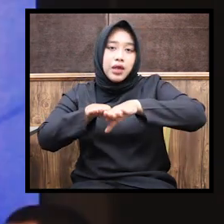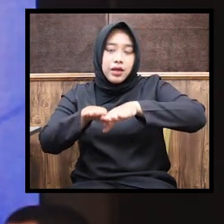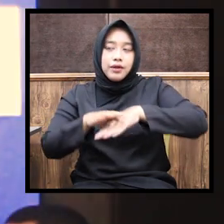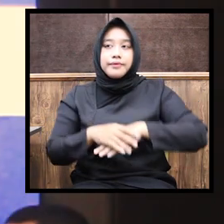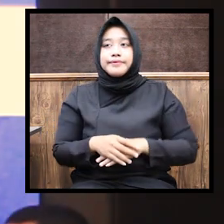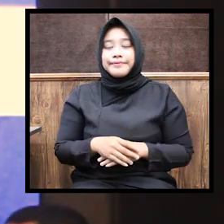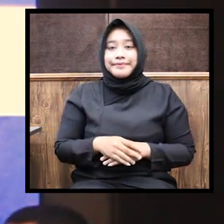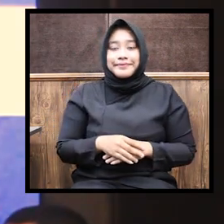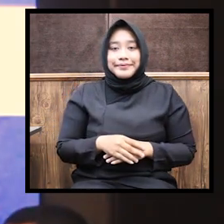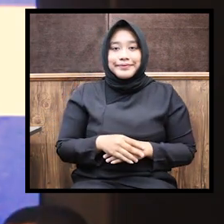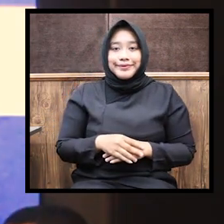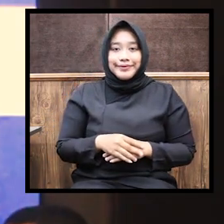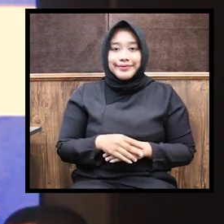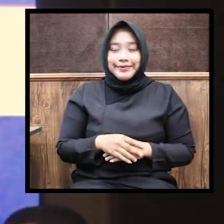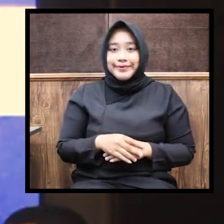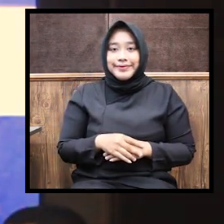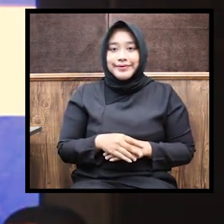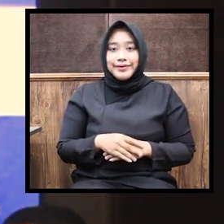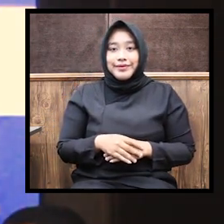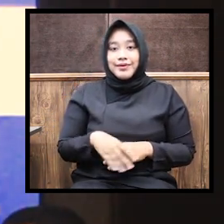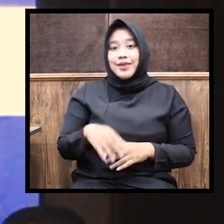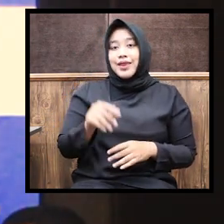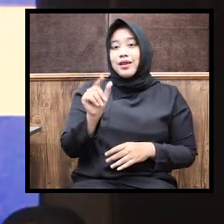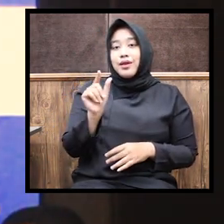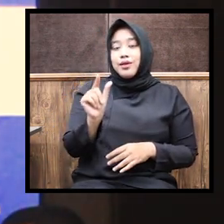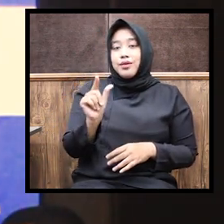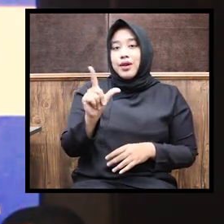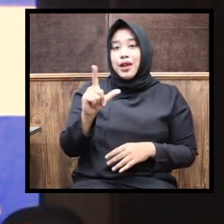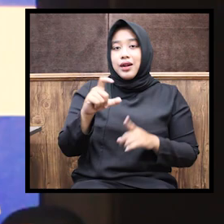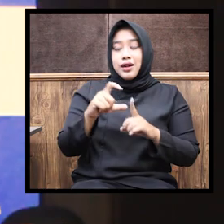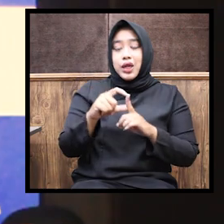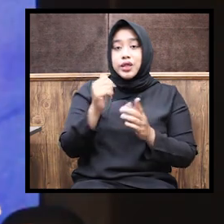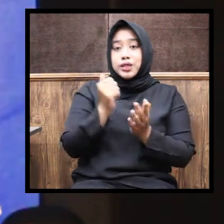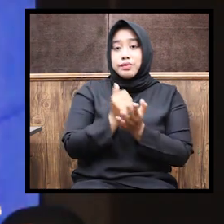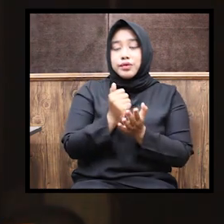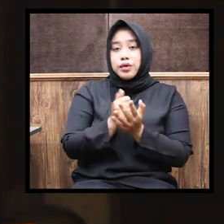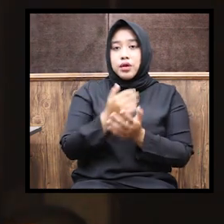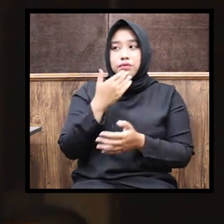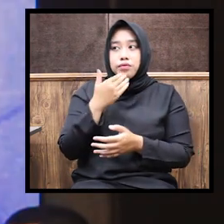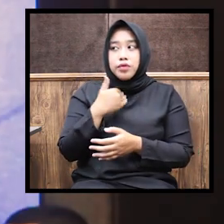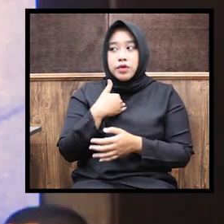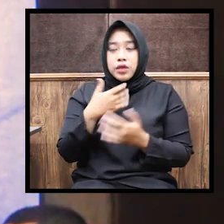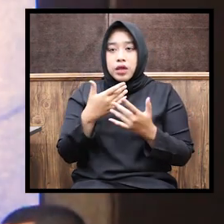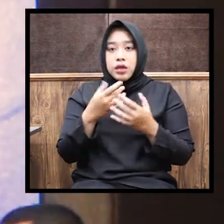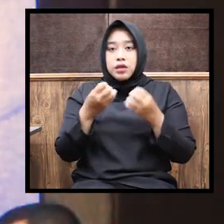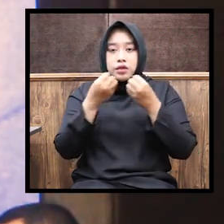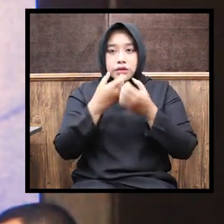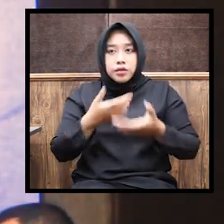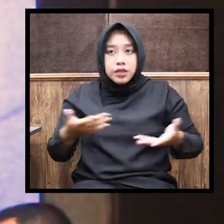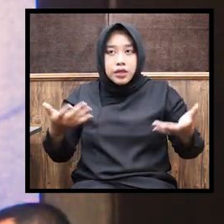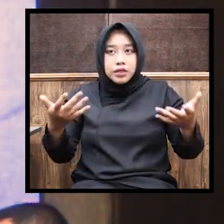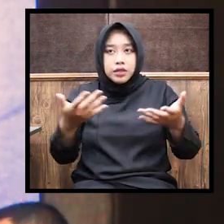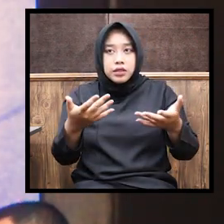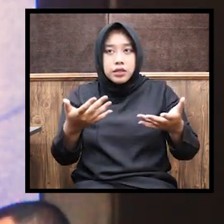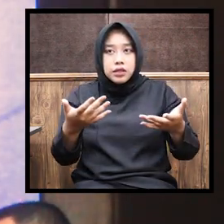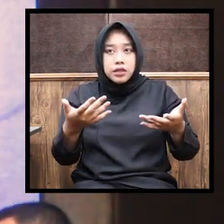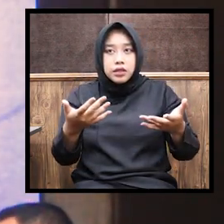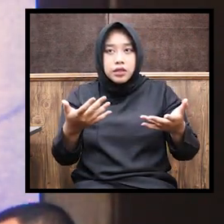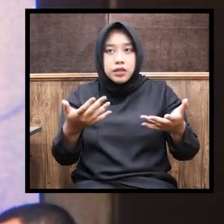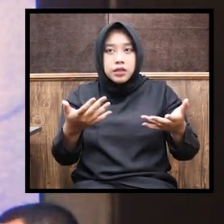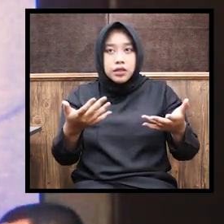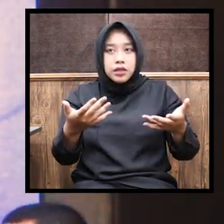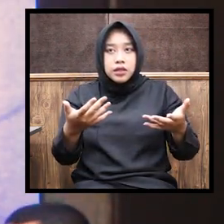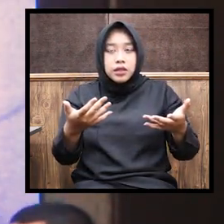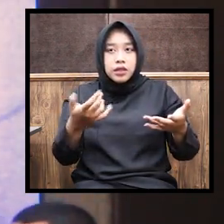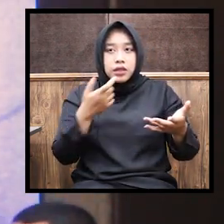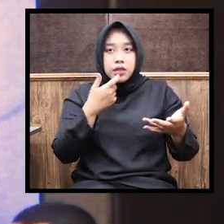terus ini pak ee u kan juga sebenarnya punya peran untuk mensosialisasikan apa kuota